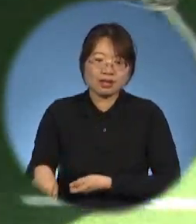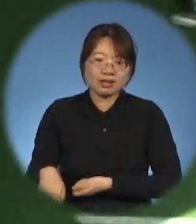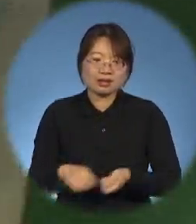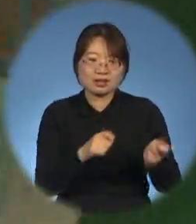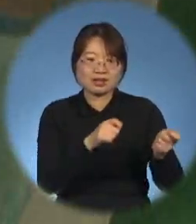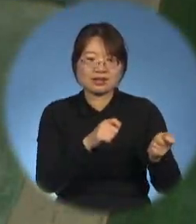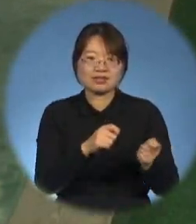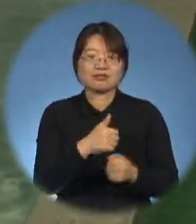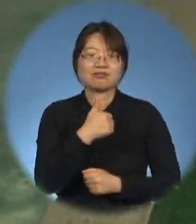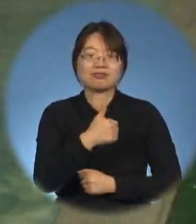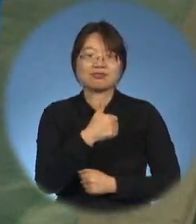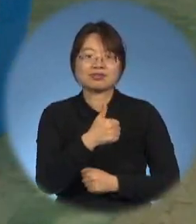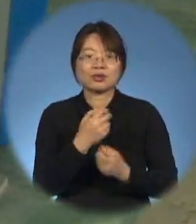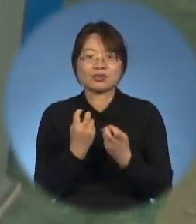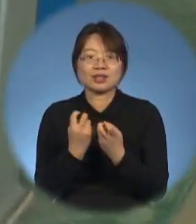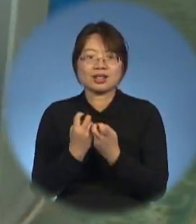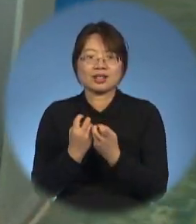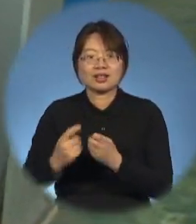않아요